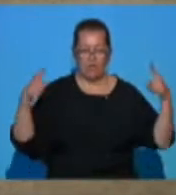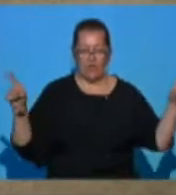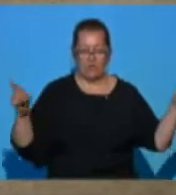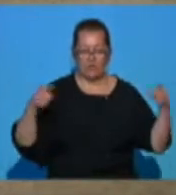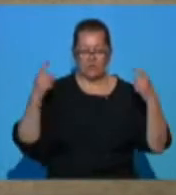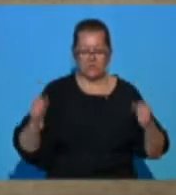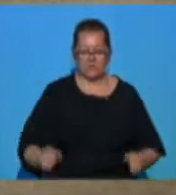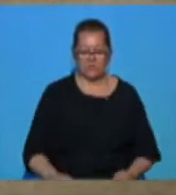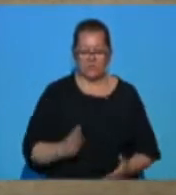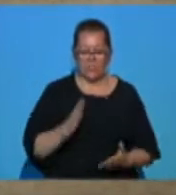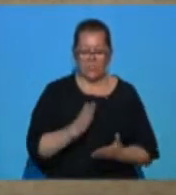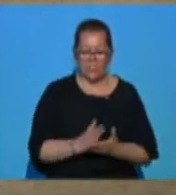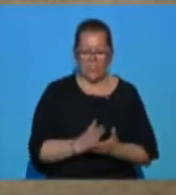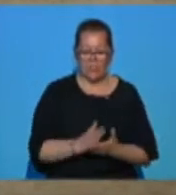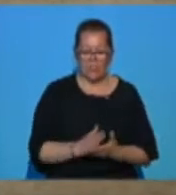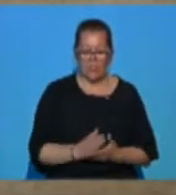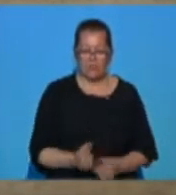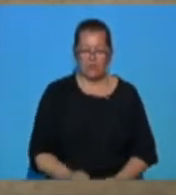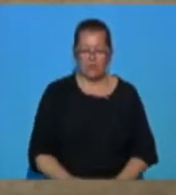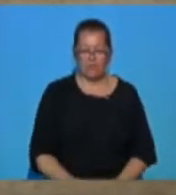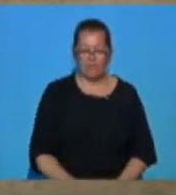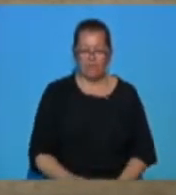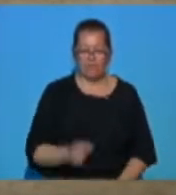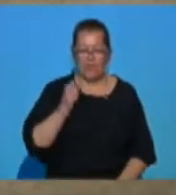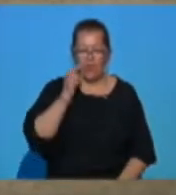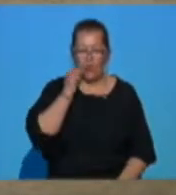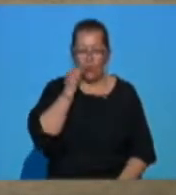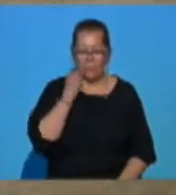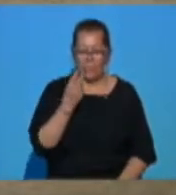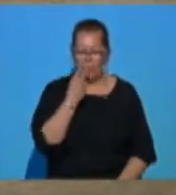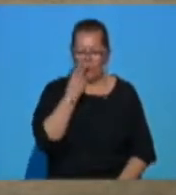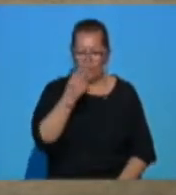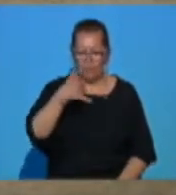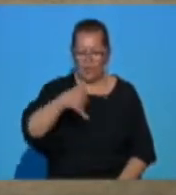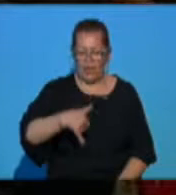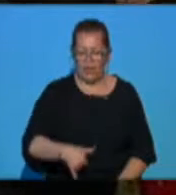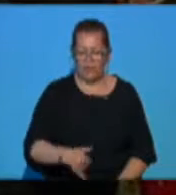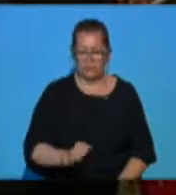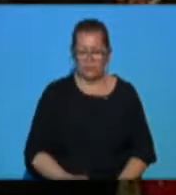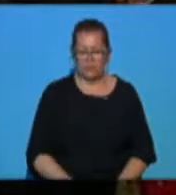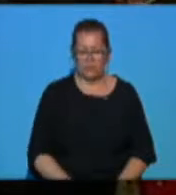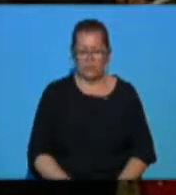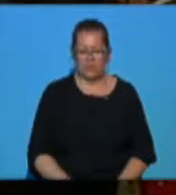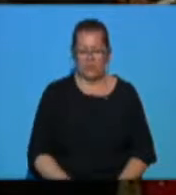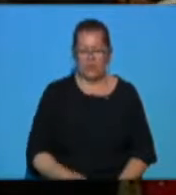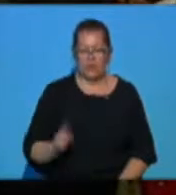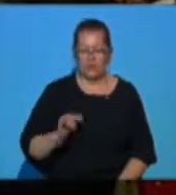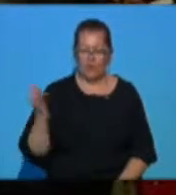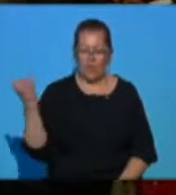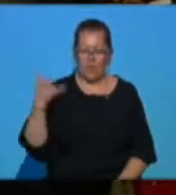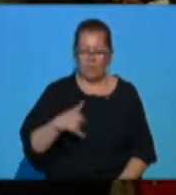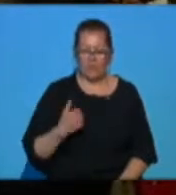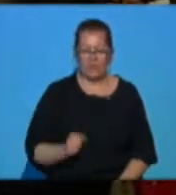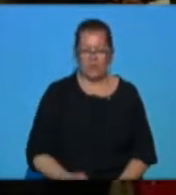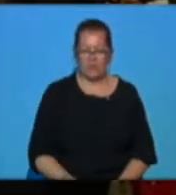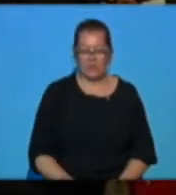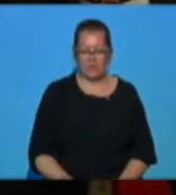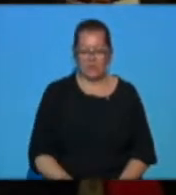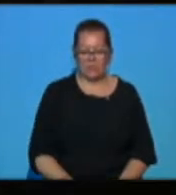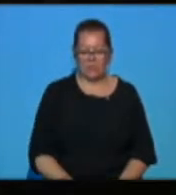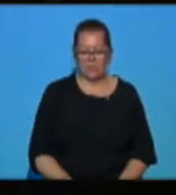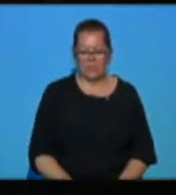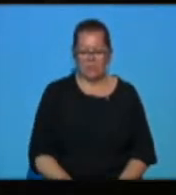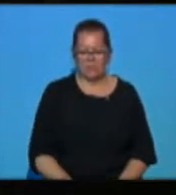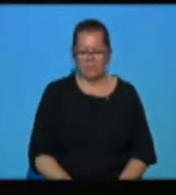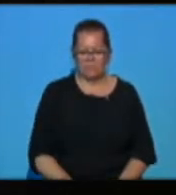este ceea ce trebuie să fie. Oamenii mari pe care îi vom vedea aici și în alte festivaluri nu ar veni, indiferent pentru